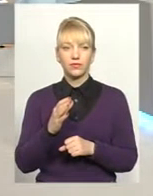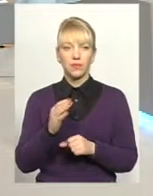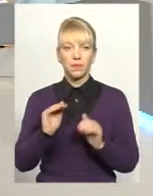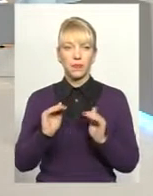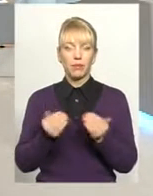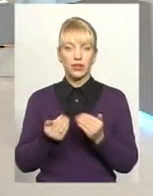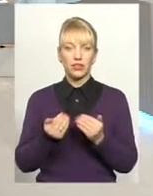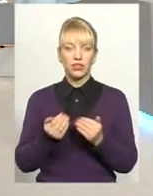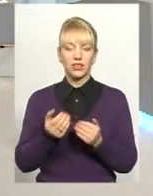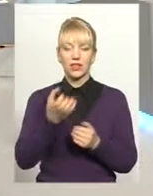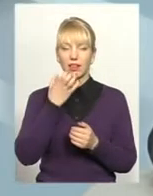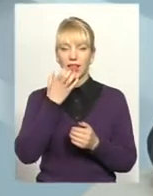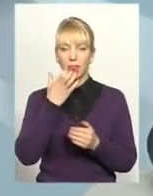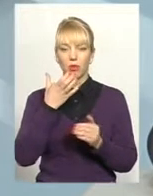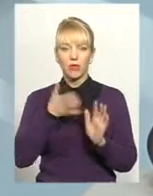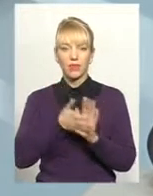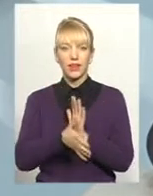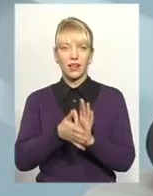зменшити тепловтрати,